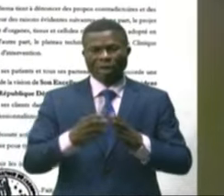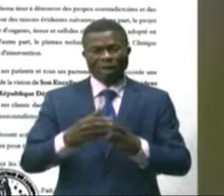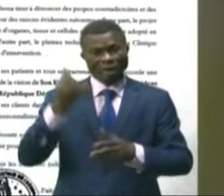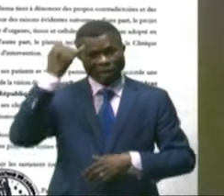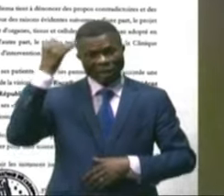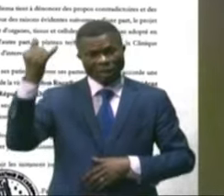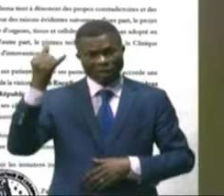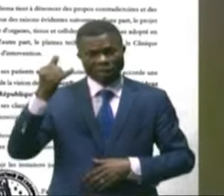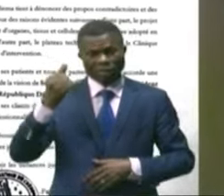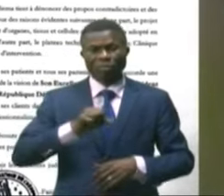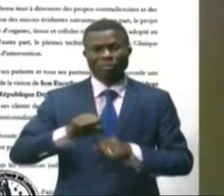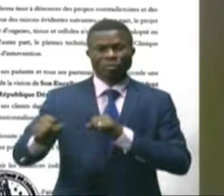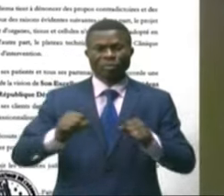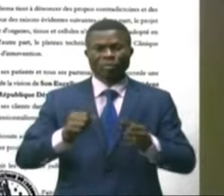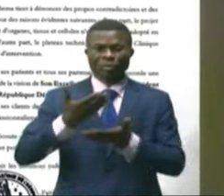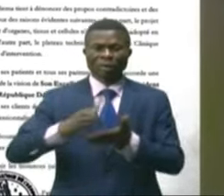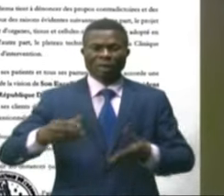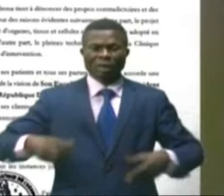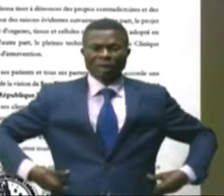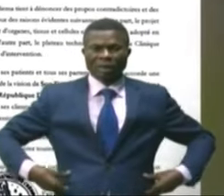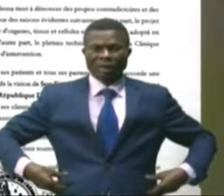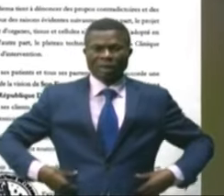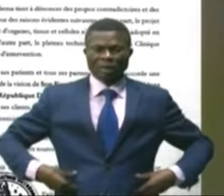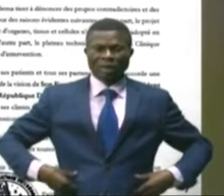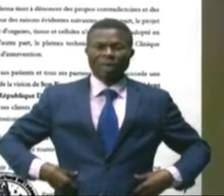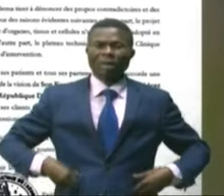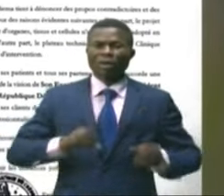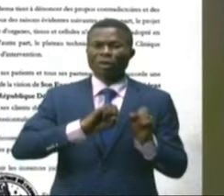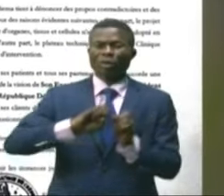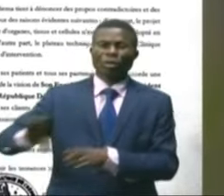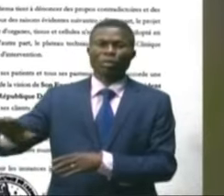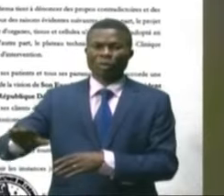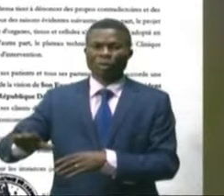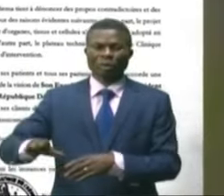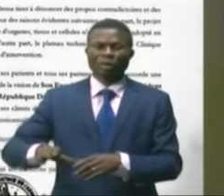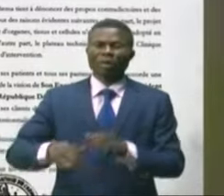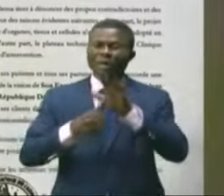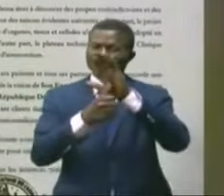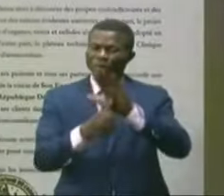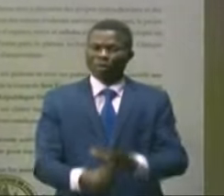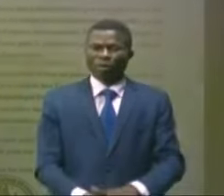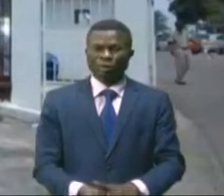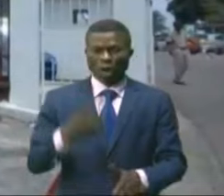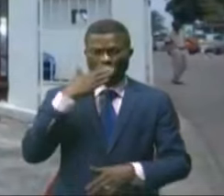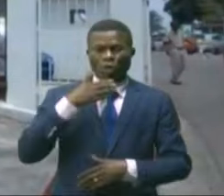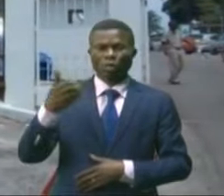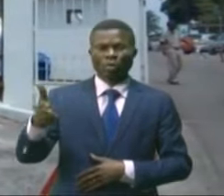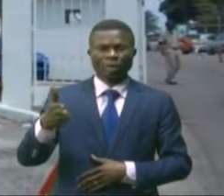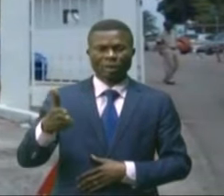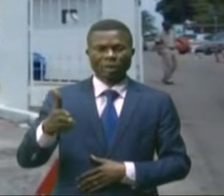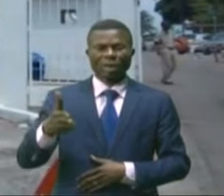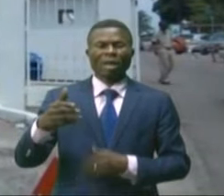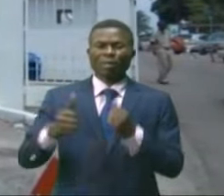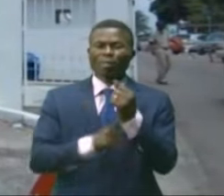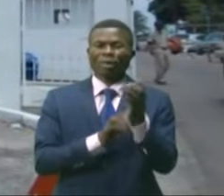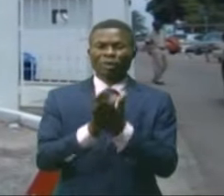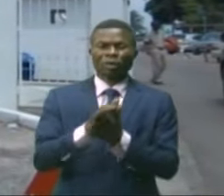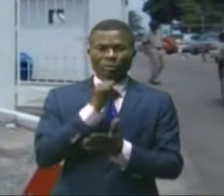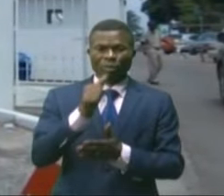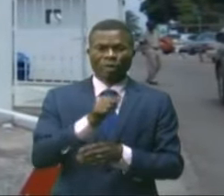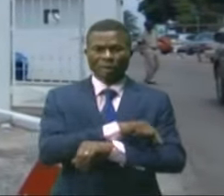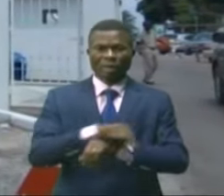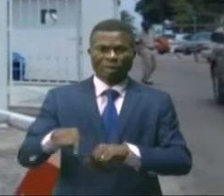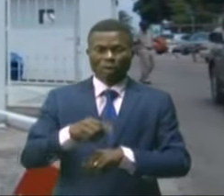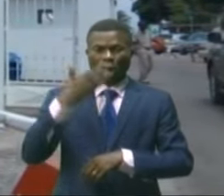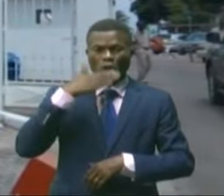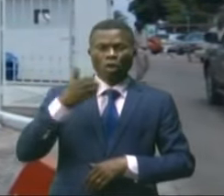d'un prélèvement d'organes reins, jetant ainsi un lourd discrédit sur cet hôpital public de l'État. La direction de la